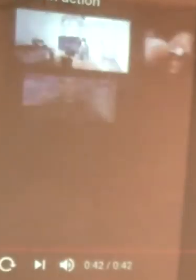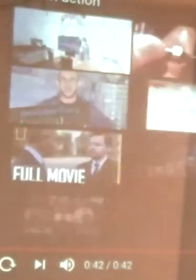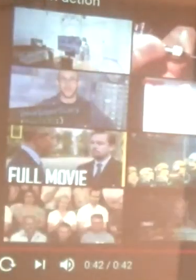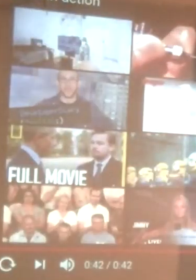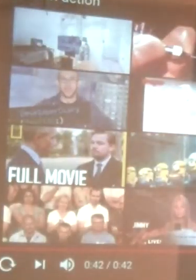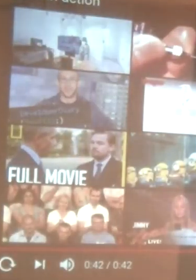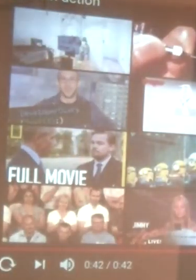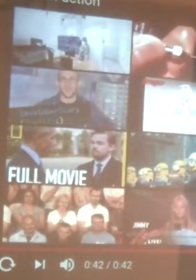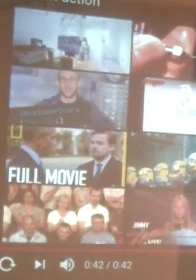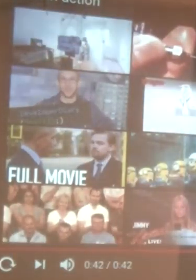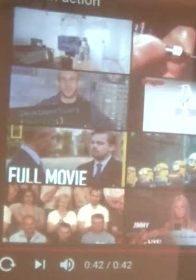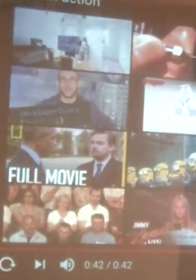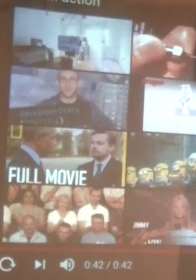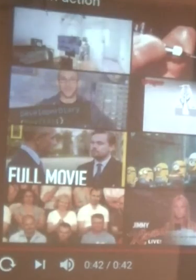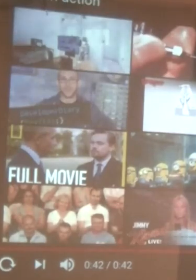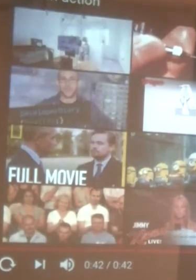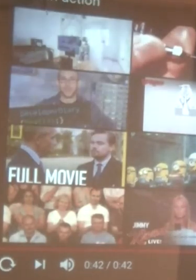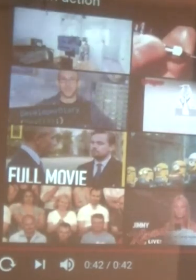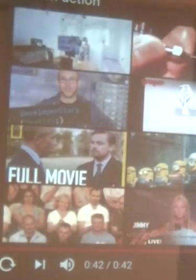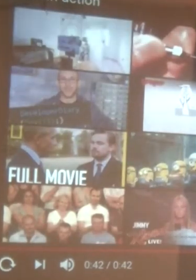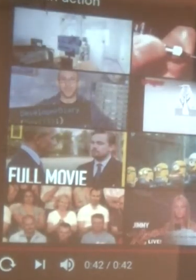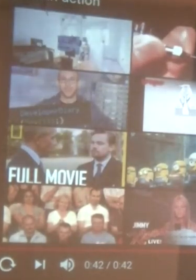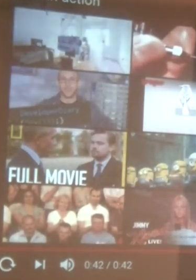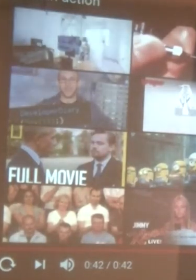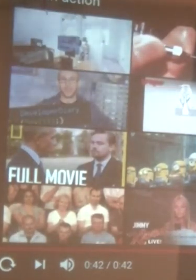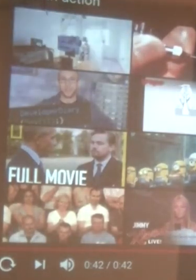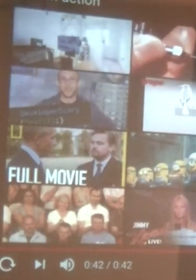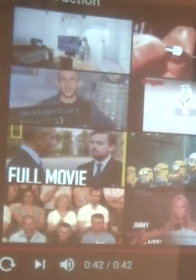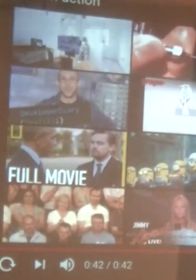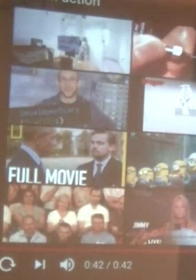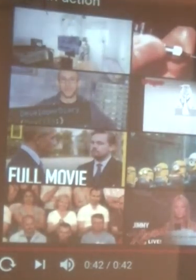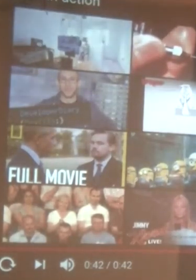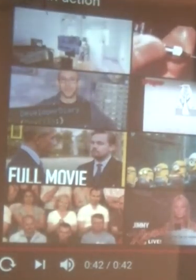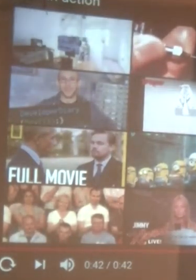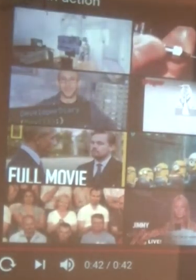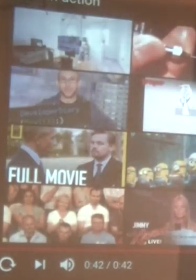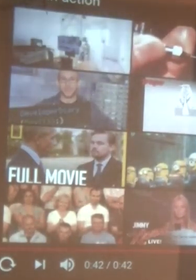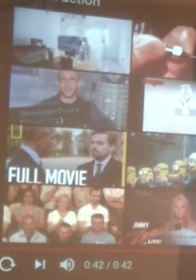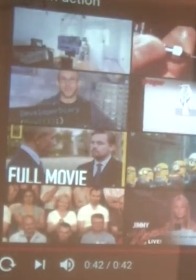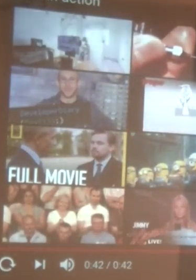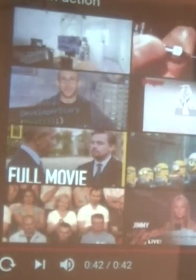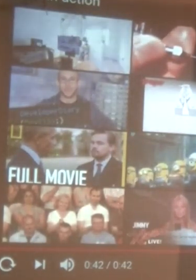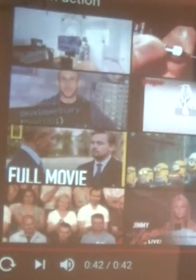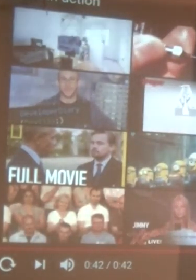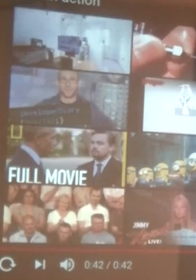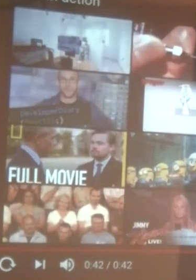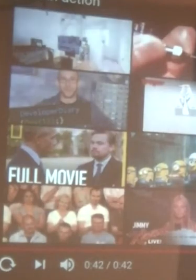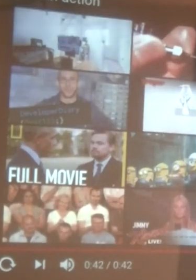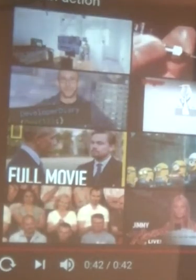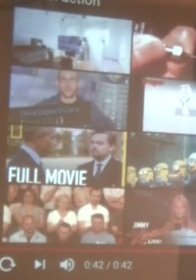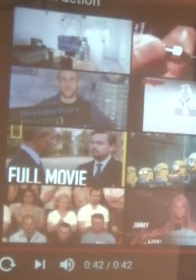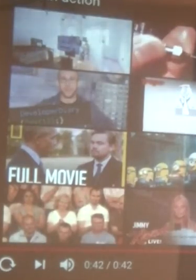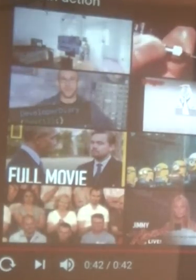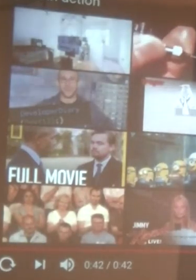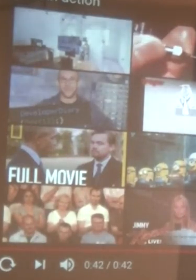menet közben még rossz szót illesztettünk, de természetesen ilyenkor nem egy-egy jelet őrzünk meg, hanem